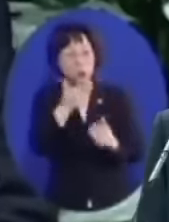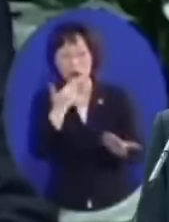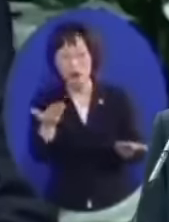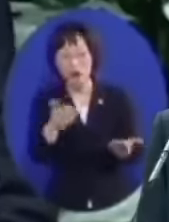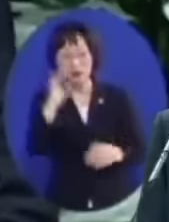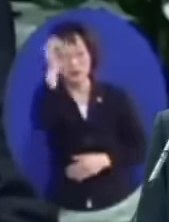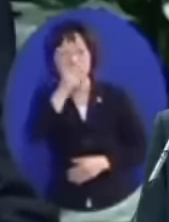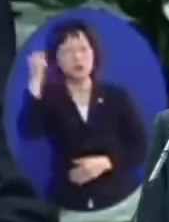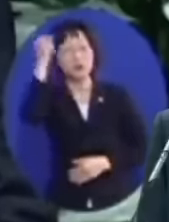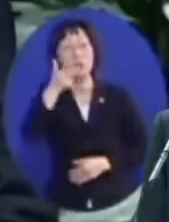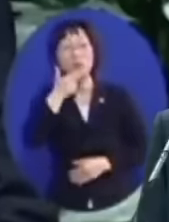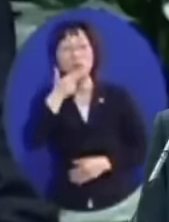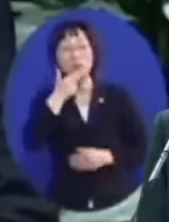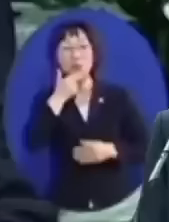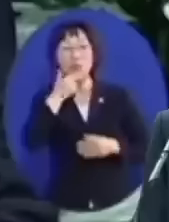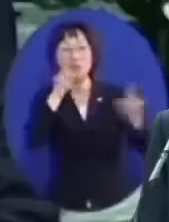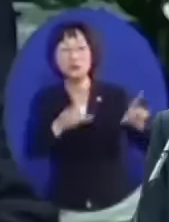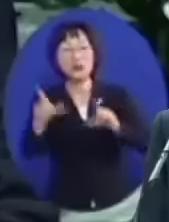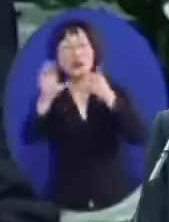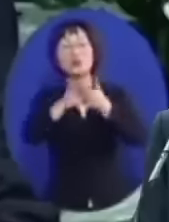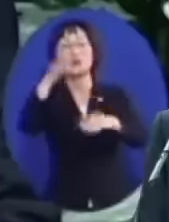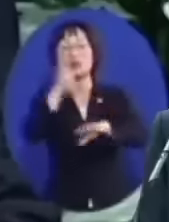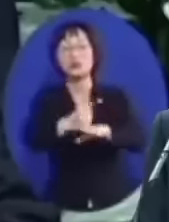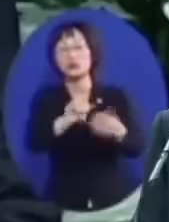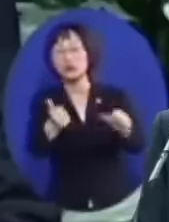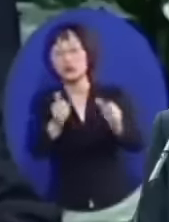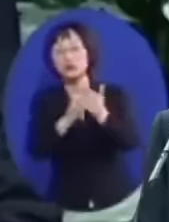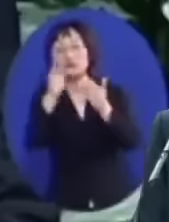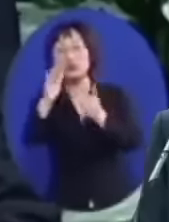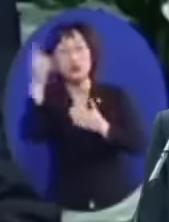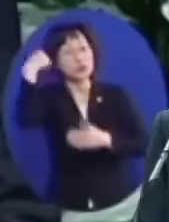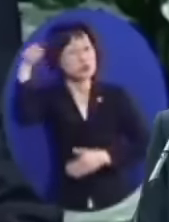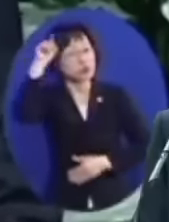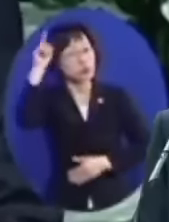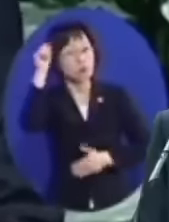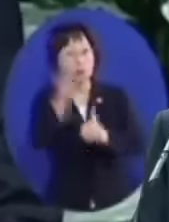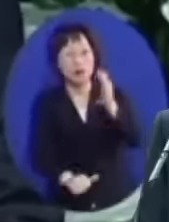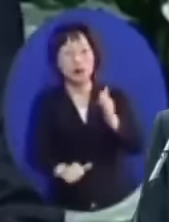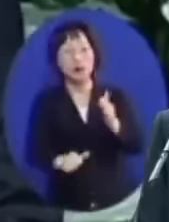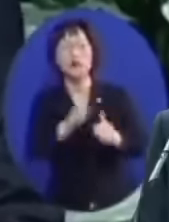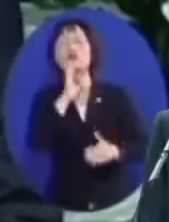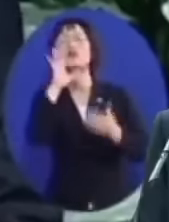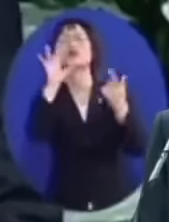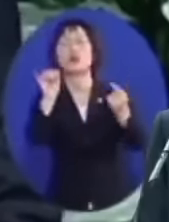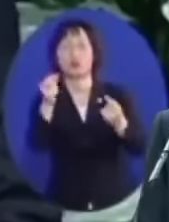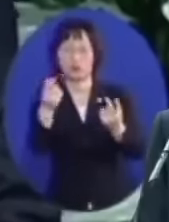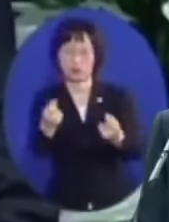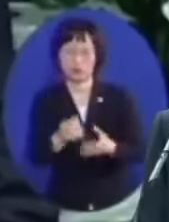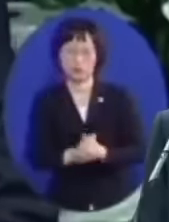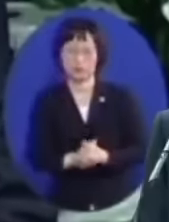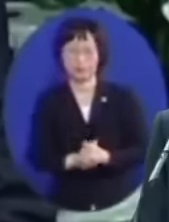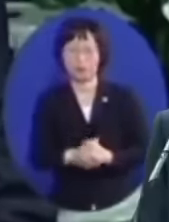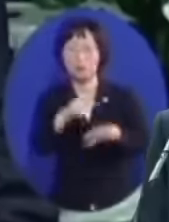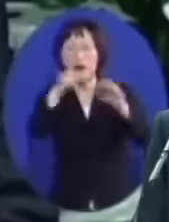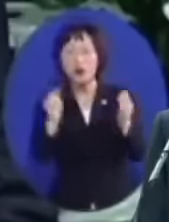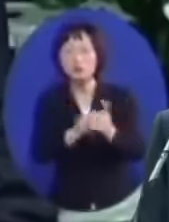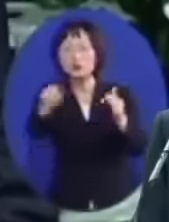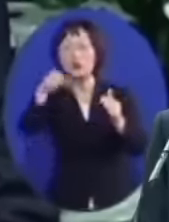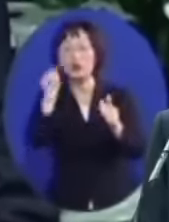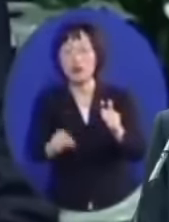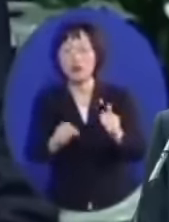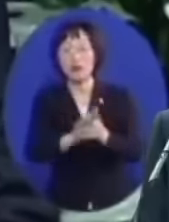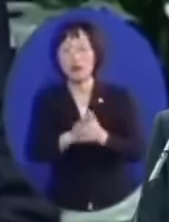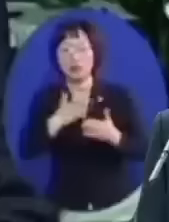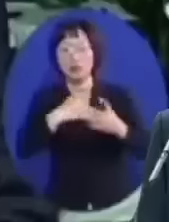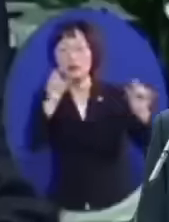없는 세상에 살면은 죽어서 예수 없고 성령 없는 지옥으로 내려갈 것은 당연한 이치인 것입니다. 내 마음에 지금 살고